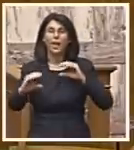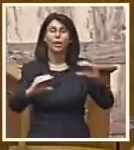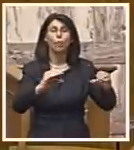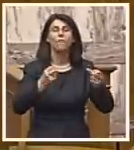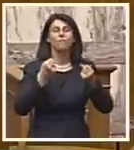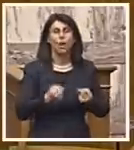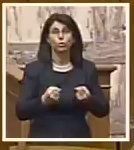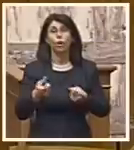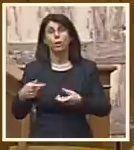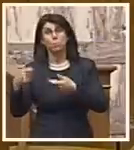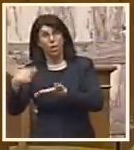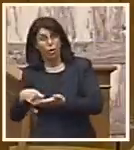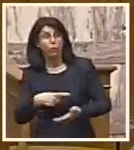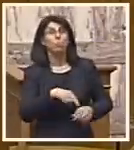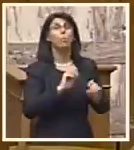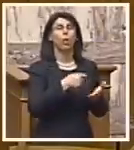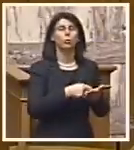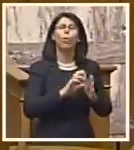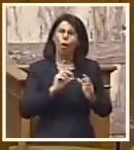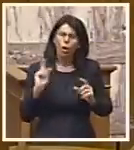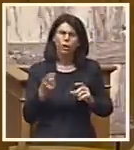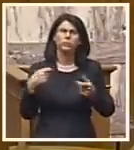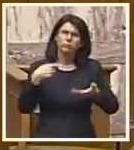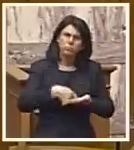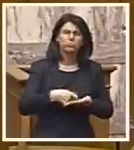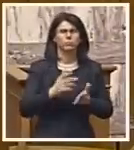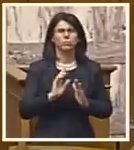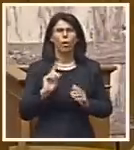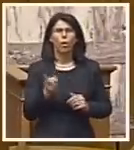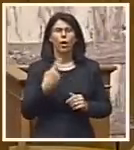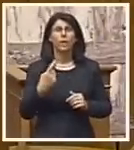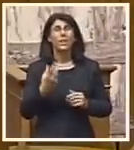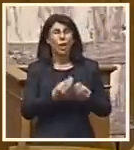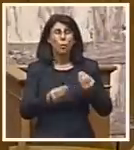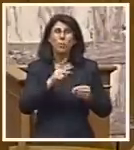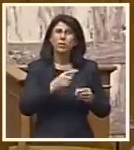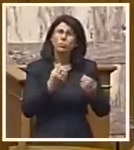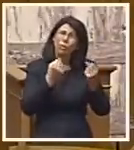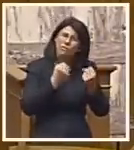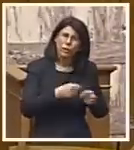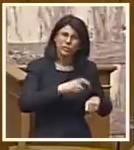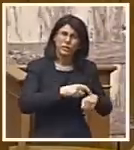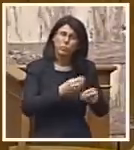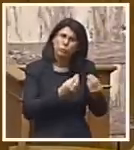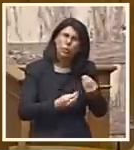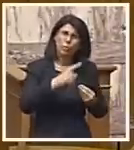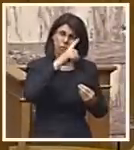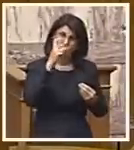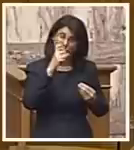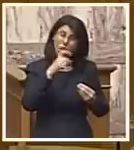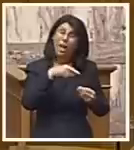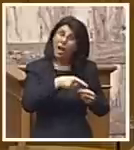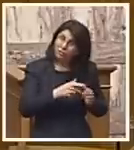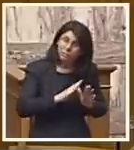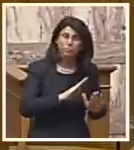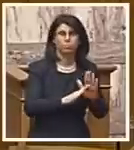και η προστασία εκείνων που πλήττονται περισσότερο από την οικονομική ύφεση που περνάει η χώρα. Αυτός